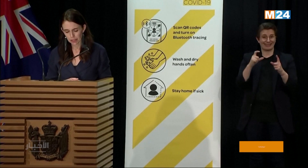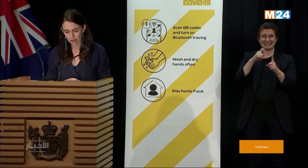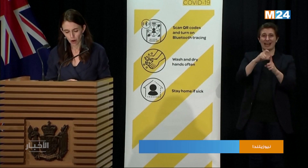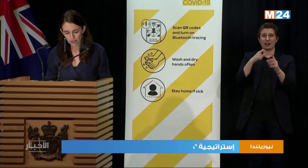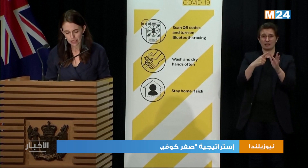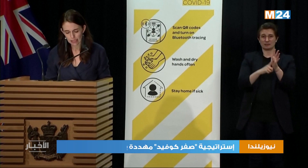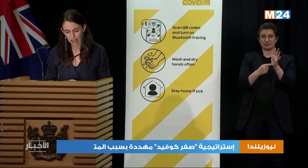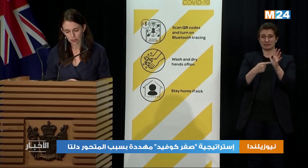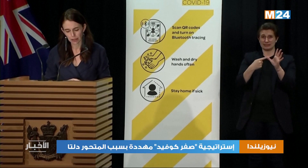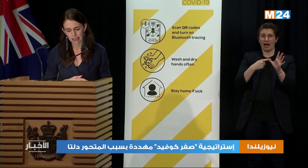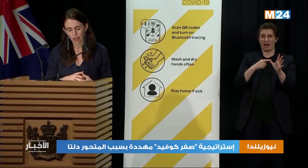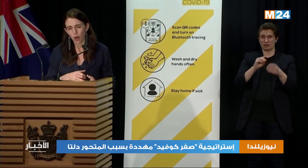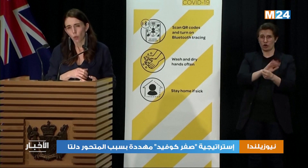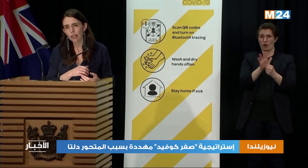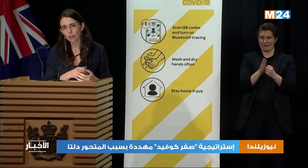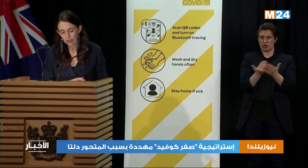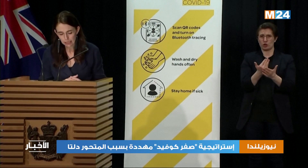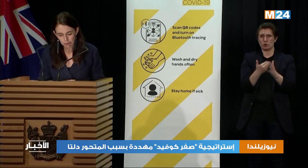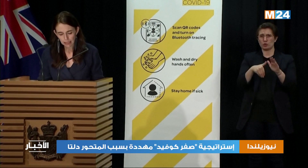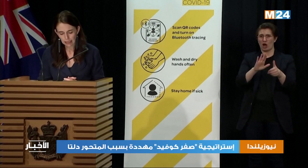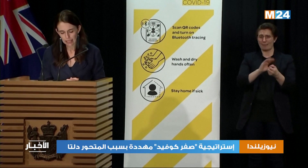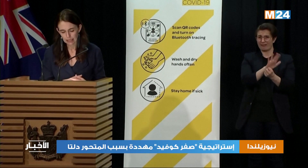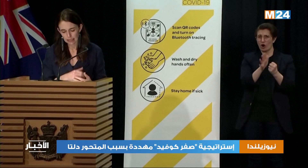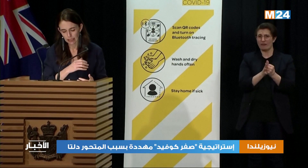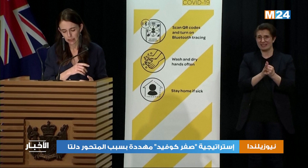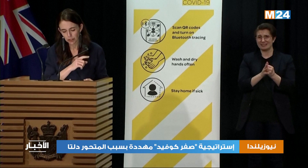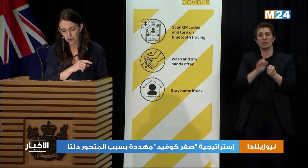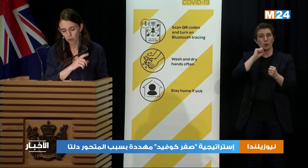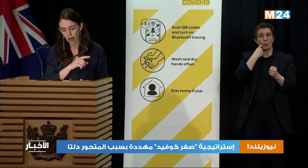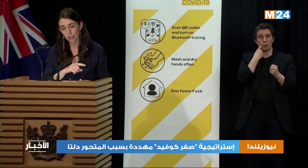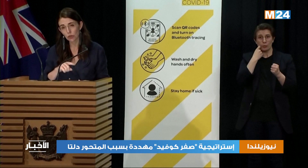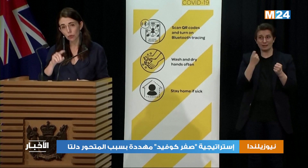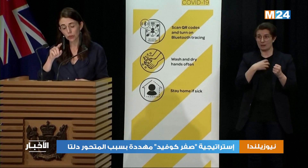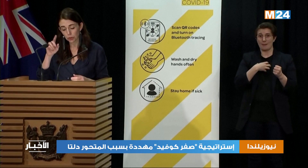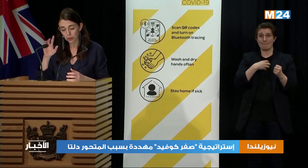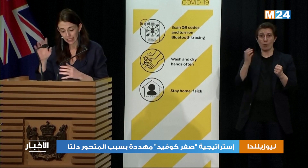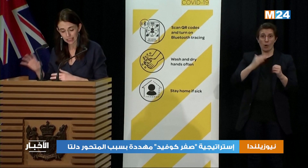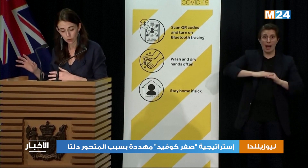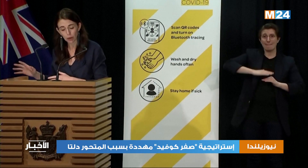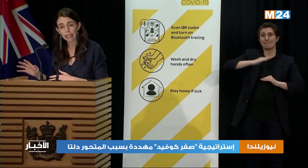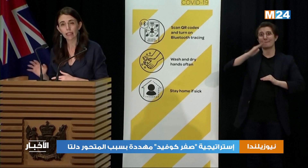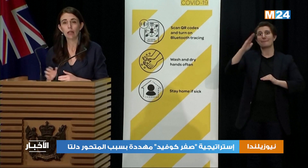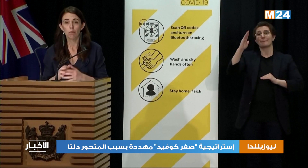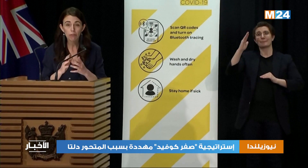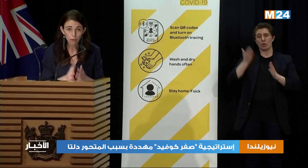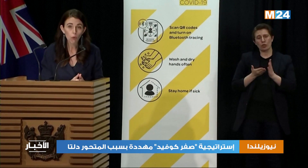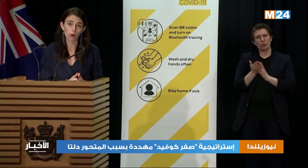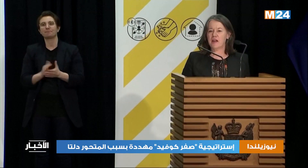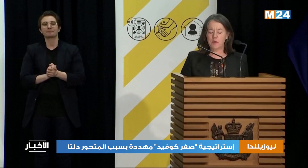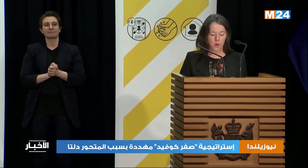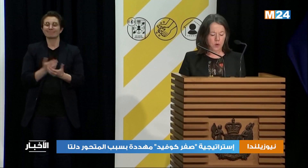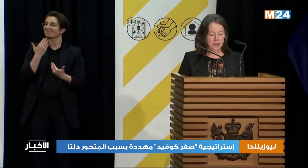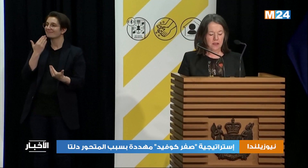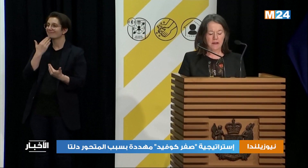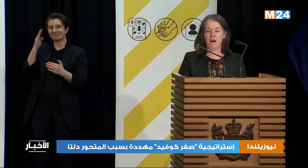أقرت نيوزيلندا بأن استراتيجيتها صفر كوفيد مهددة بعودة تفشي فيروس كورونا مدفوعاً بالمتحور ديلتا